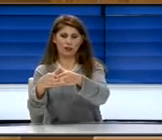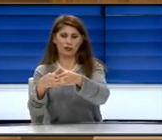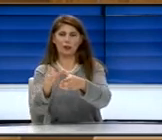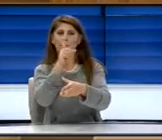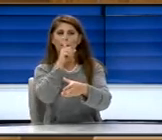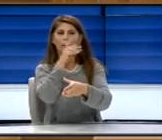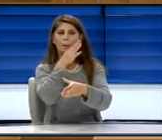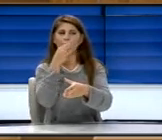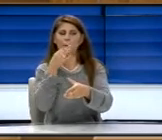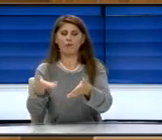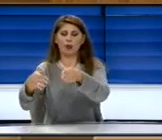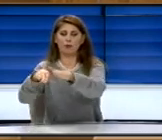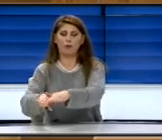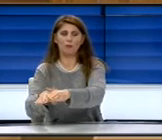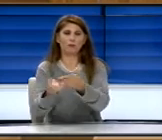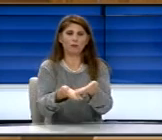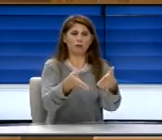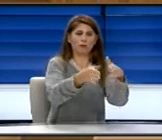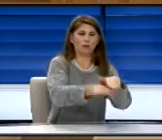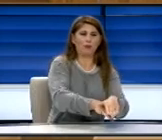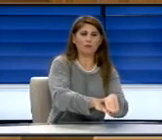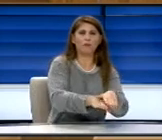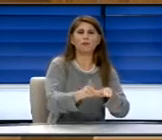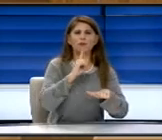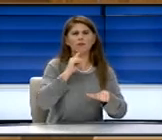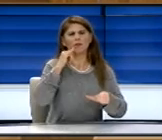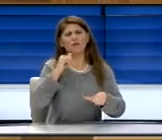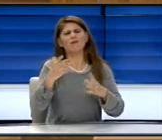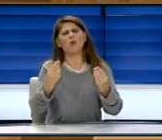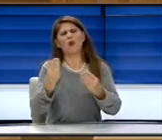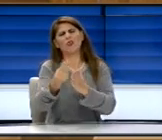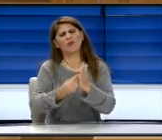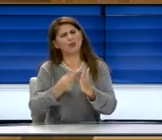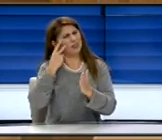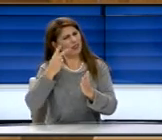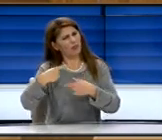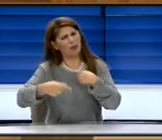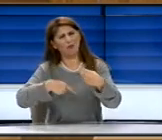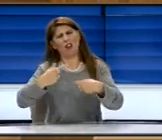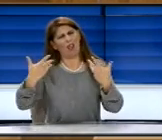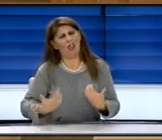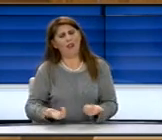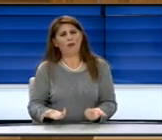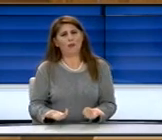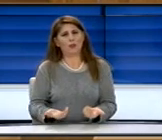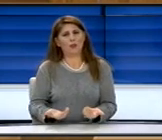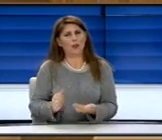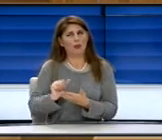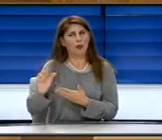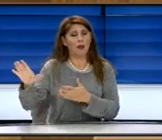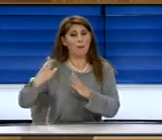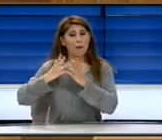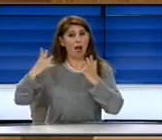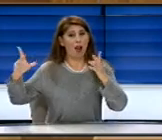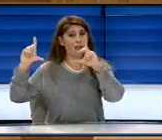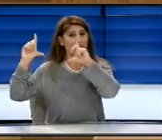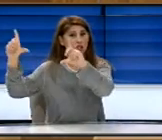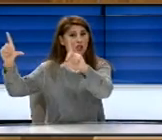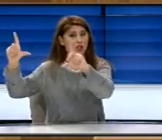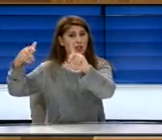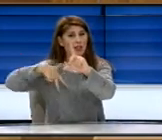σας, όπως συμβαίνει σε τέτοιες περιπτώσεις πολλά χρόνια τώρα. Και θα αφήσετε απ' έξω τη μεγάλη εικόνα του